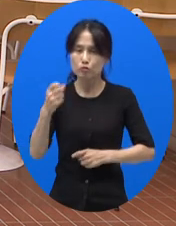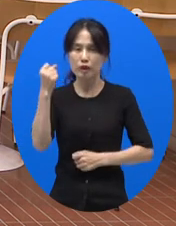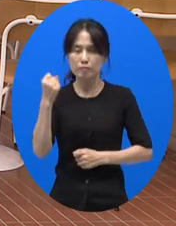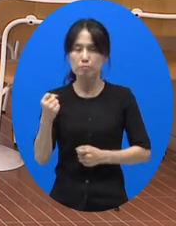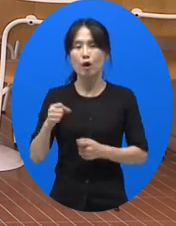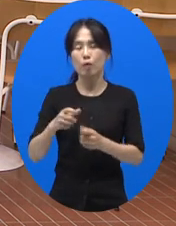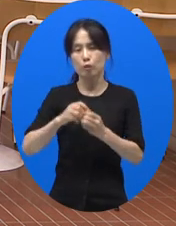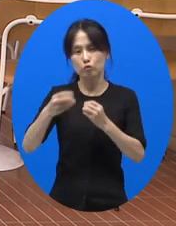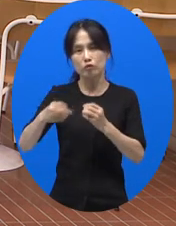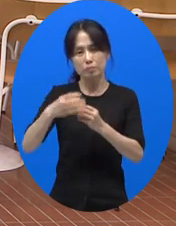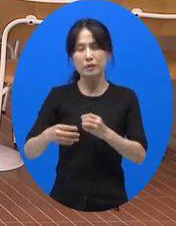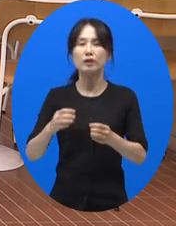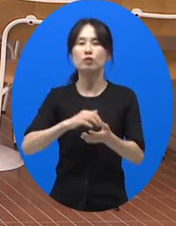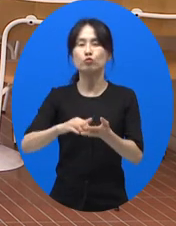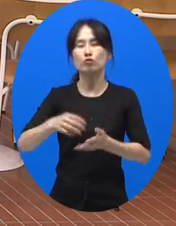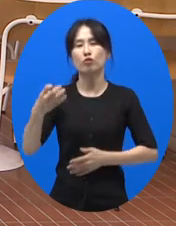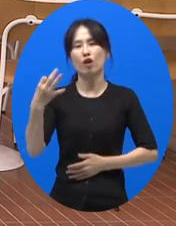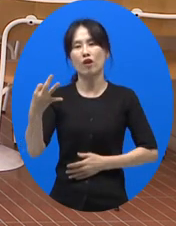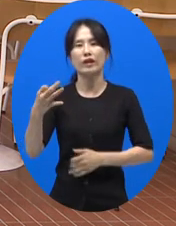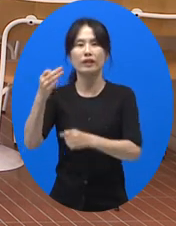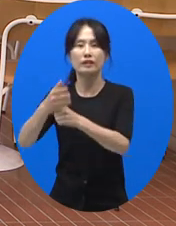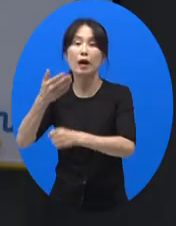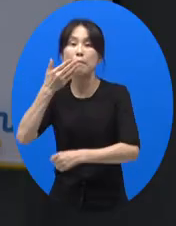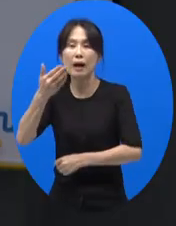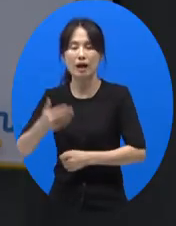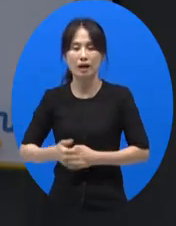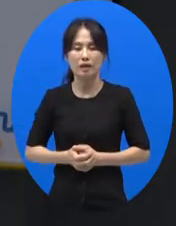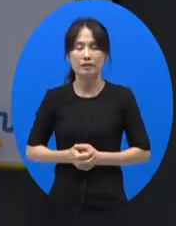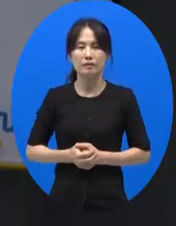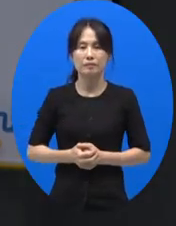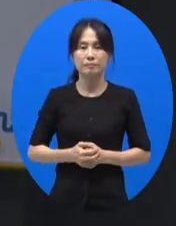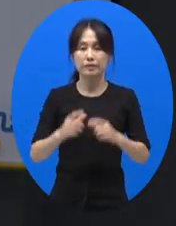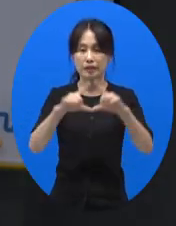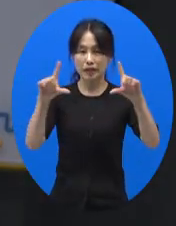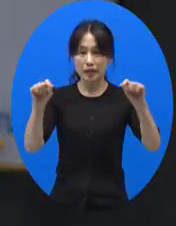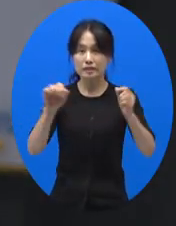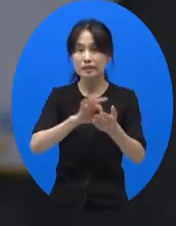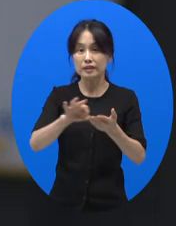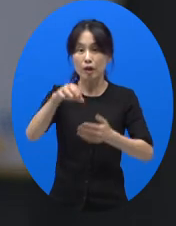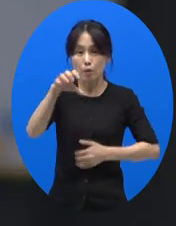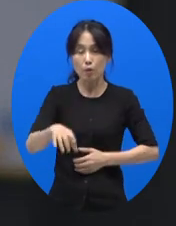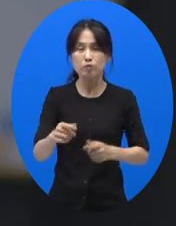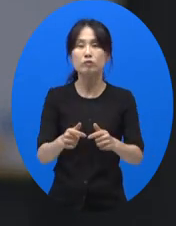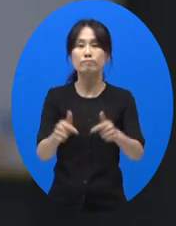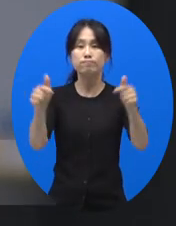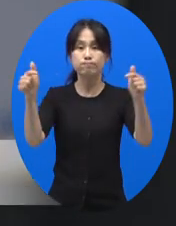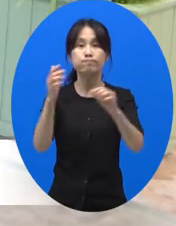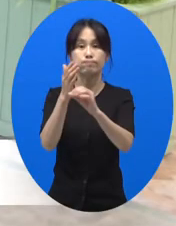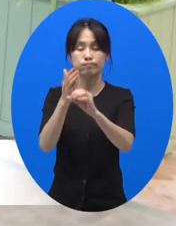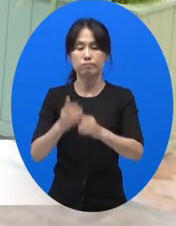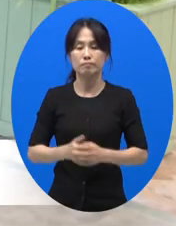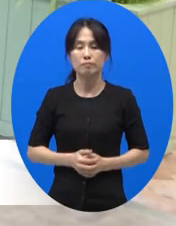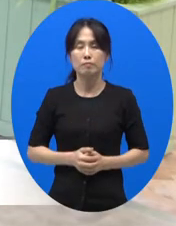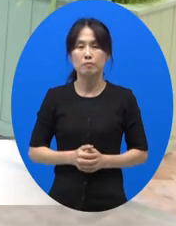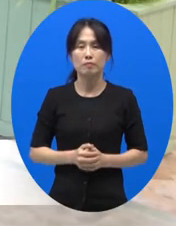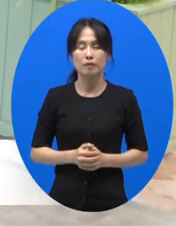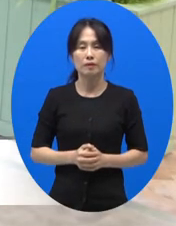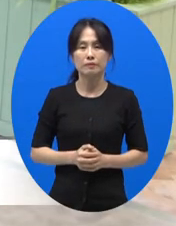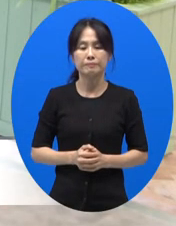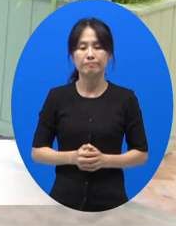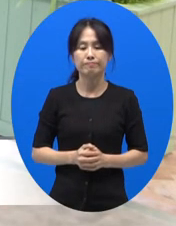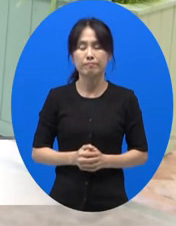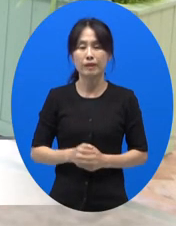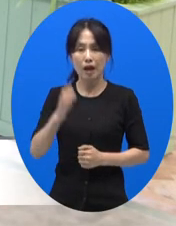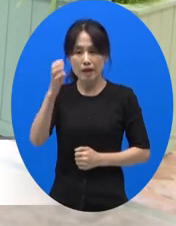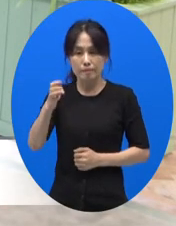등 14개까지 선택의 폭이 넓어집니다. 경기도 아동 급식 카드를 이용할 수 있는 곳도 확대됐습니다. 경기도가 이마트와